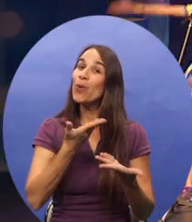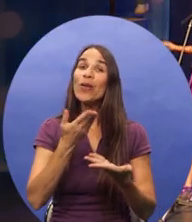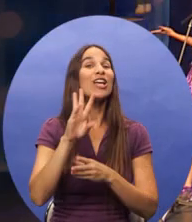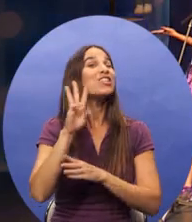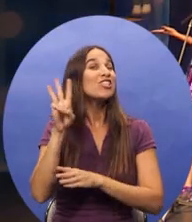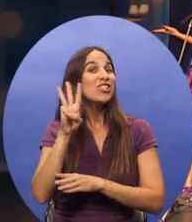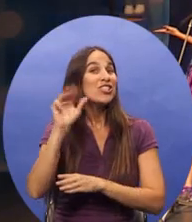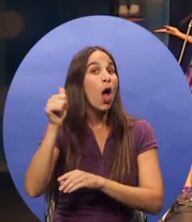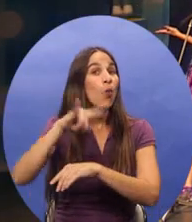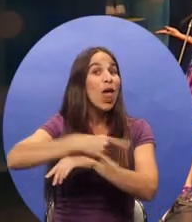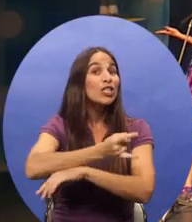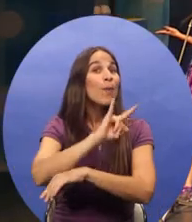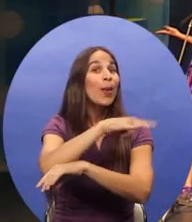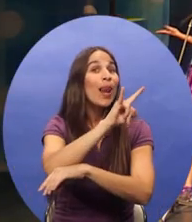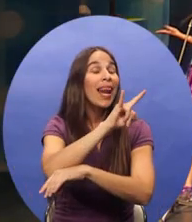שאול השבלול.